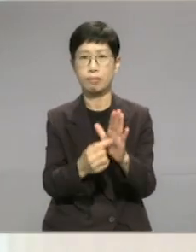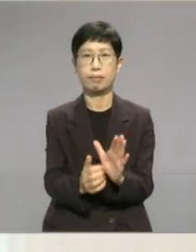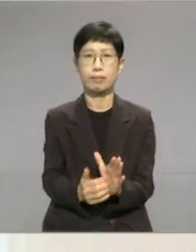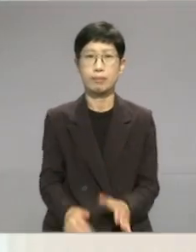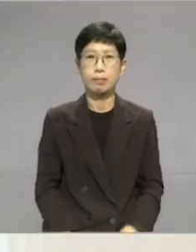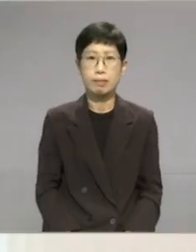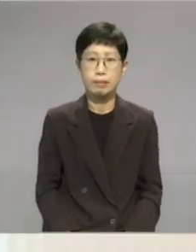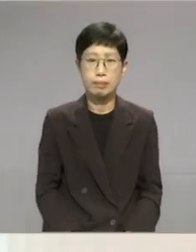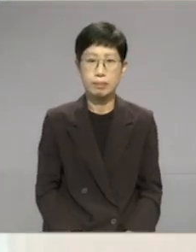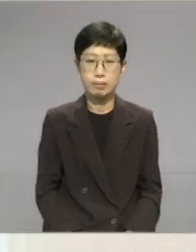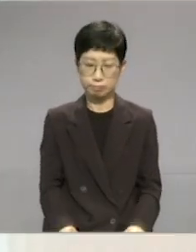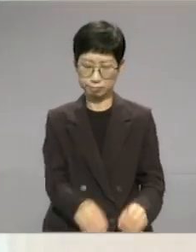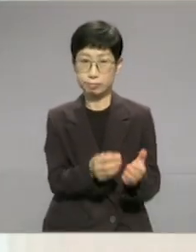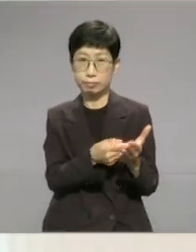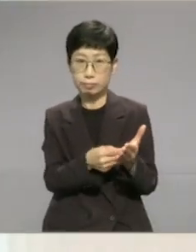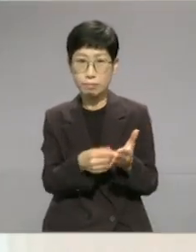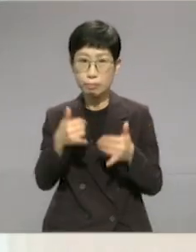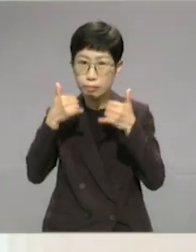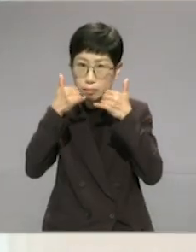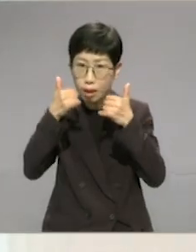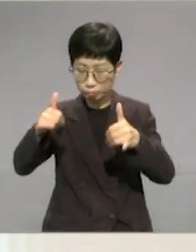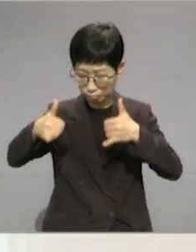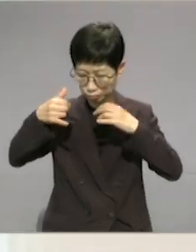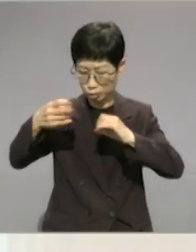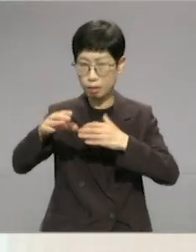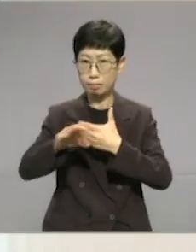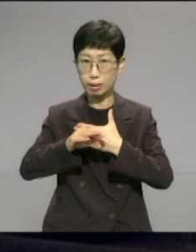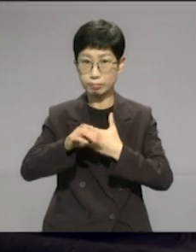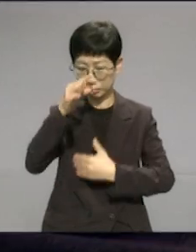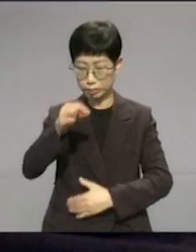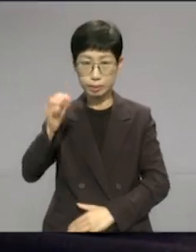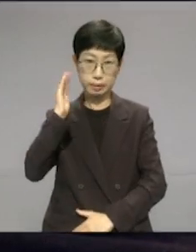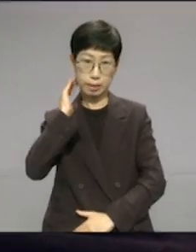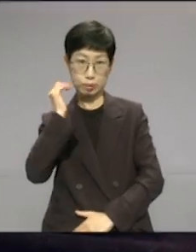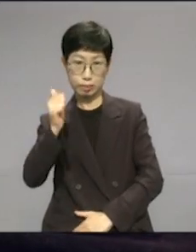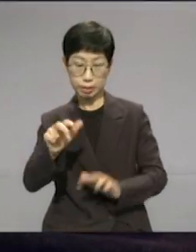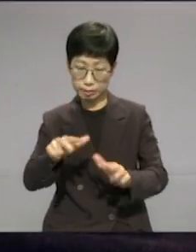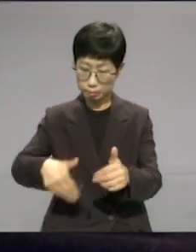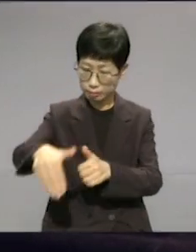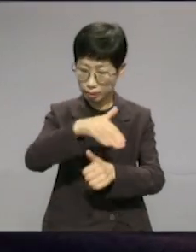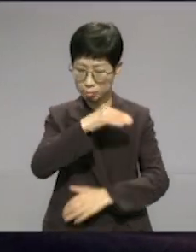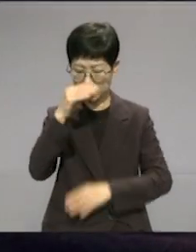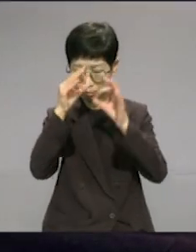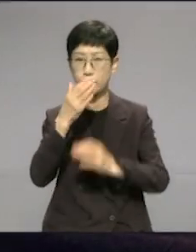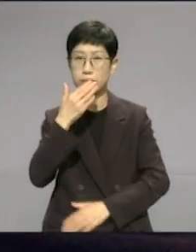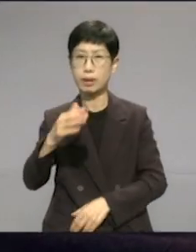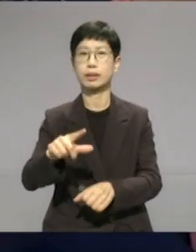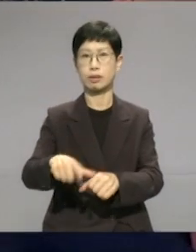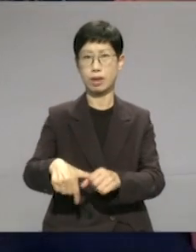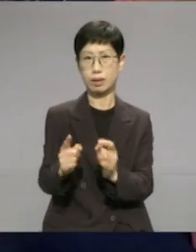보도했습니다. 숄츠 총리는 전화 통화가 푸틴 대통령에게 현실을 바로 볼수 있는 드문 기회가 된다며